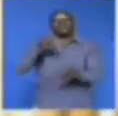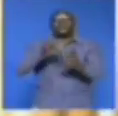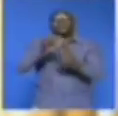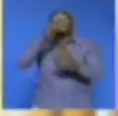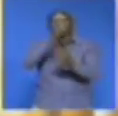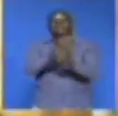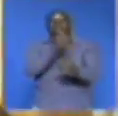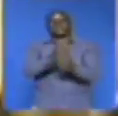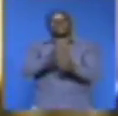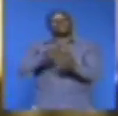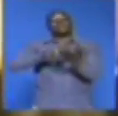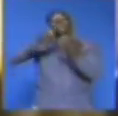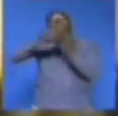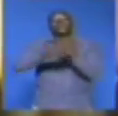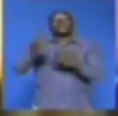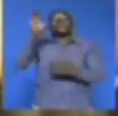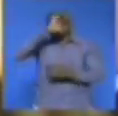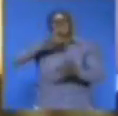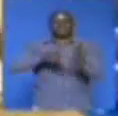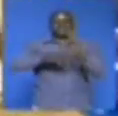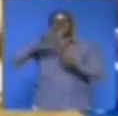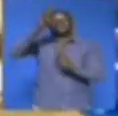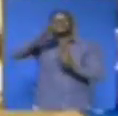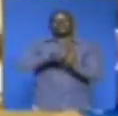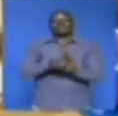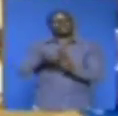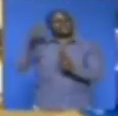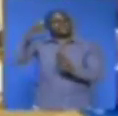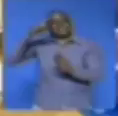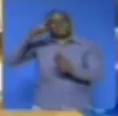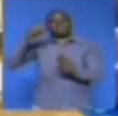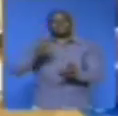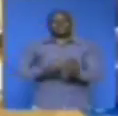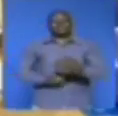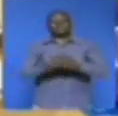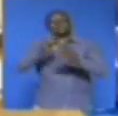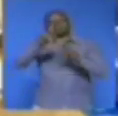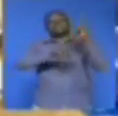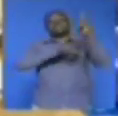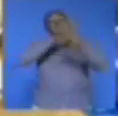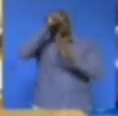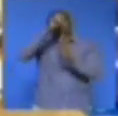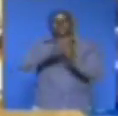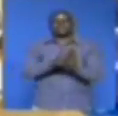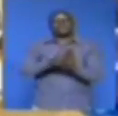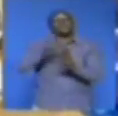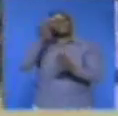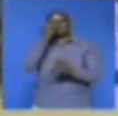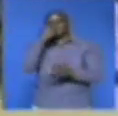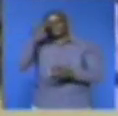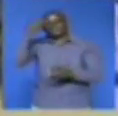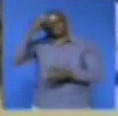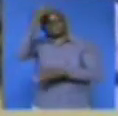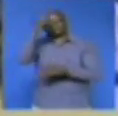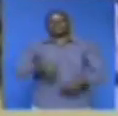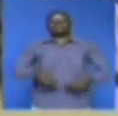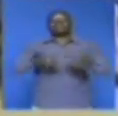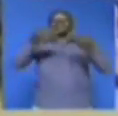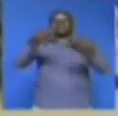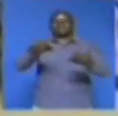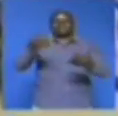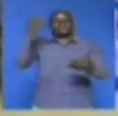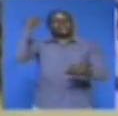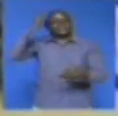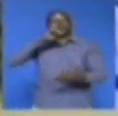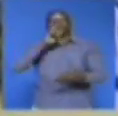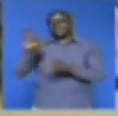de recherche-développement, de régénération et de peuplement du carité qui font l'objet de restitutions. Ils sont